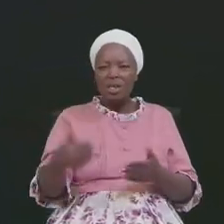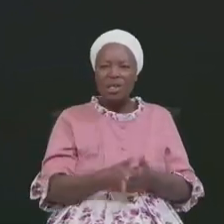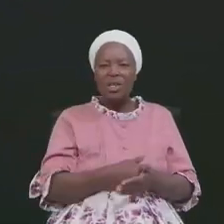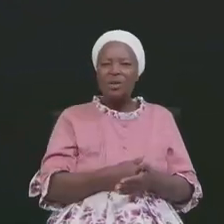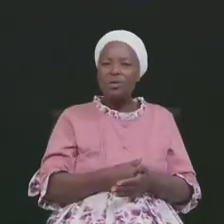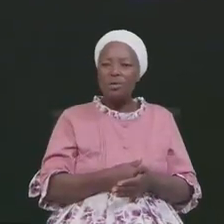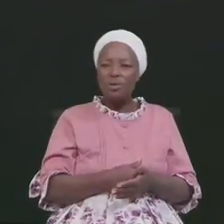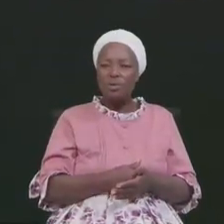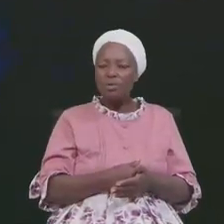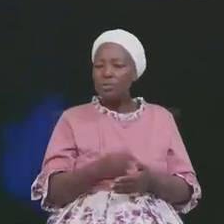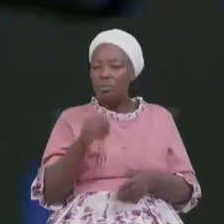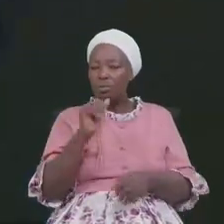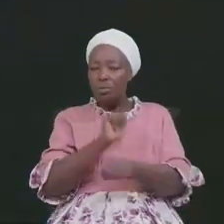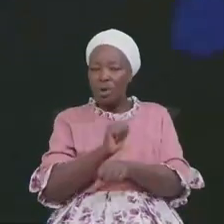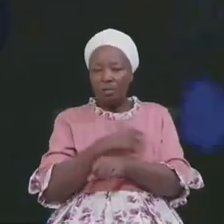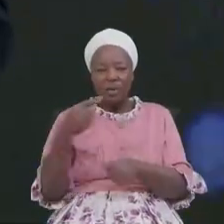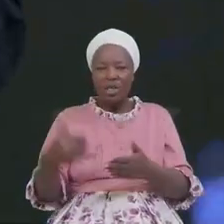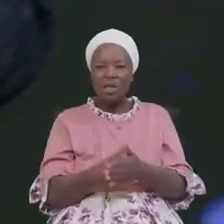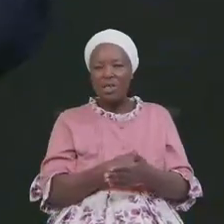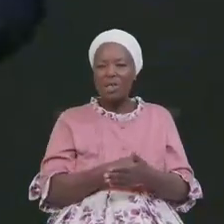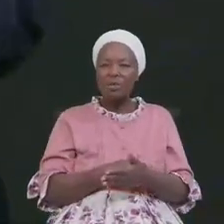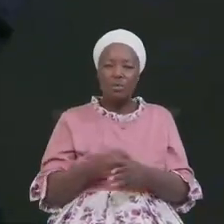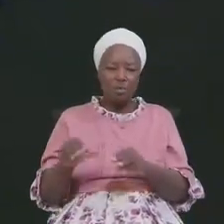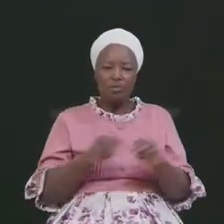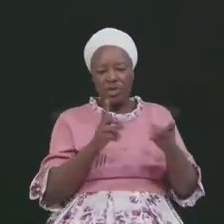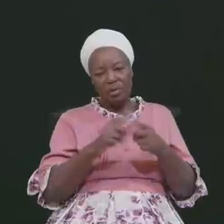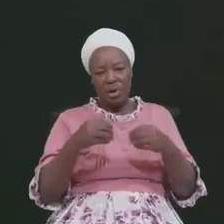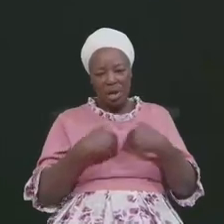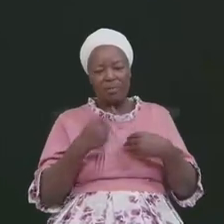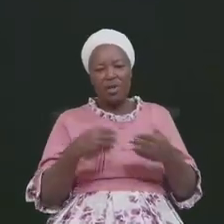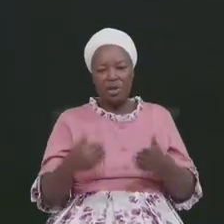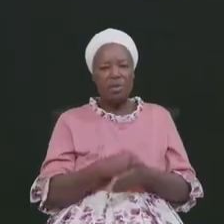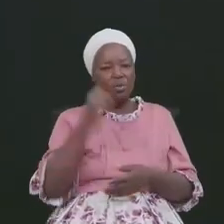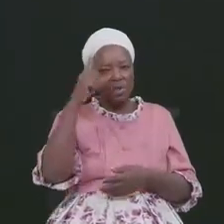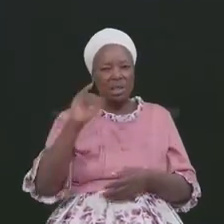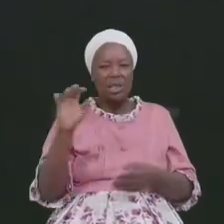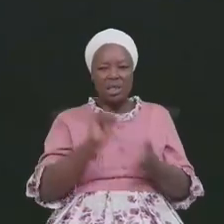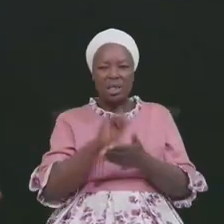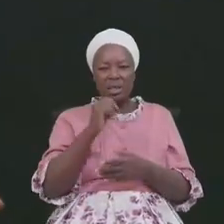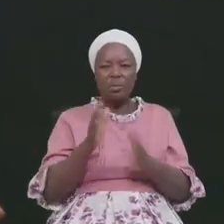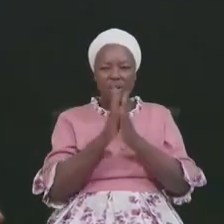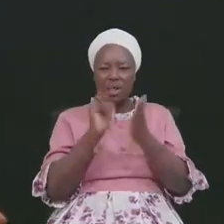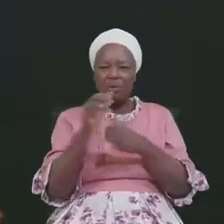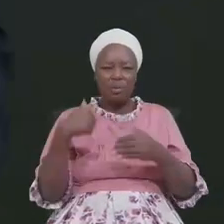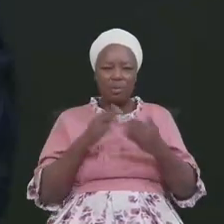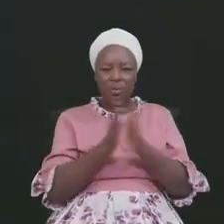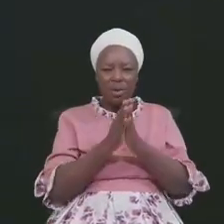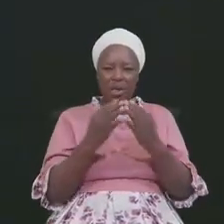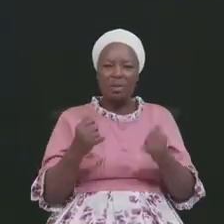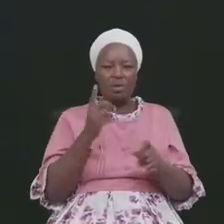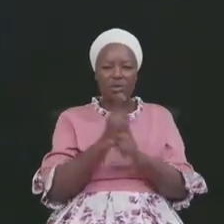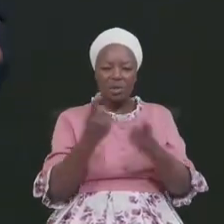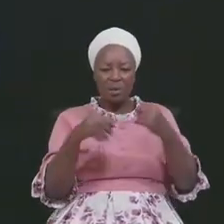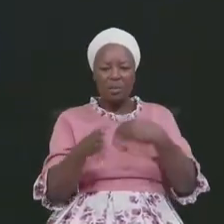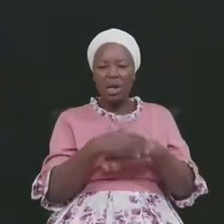mouvement. Et nous aurons une nouvelle maîtrise. C'est cette prière que nous avons faite là-bas. Nous avons seulement fini hier matin et